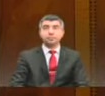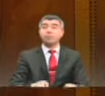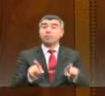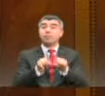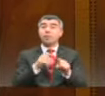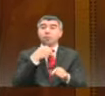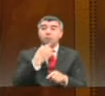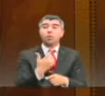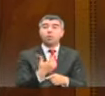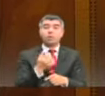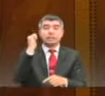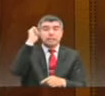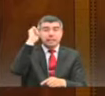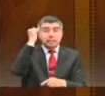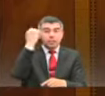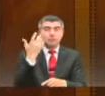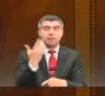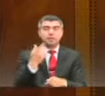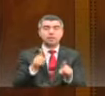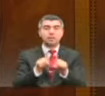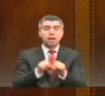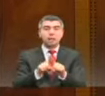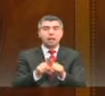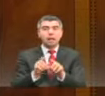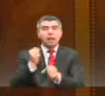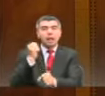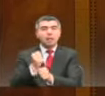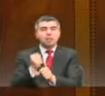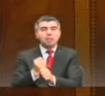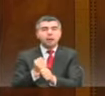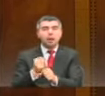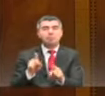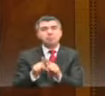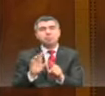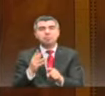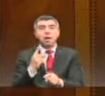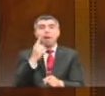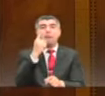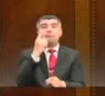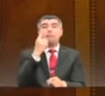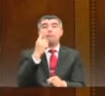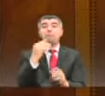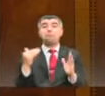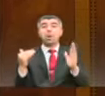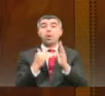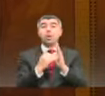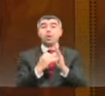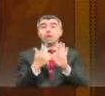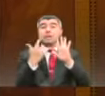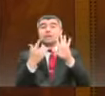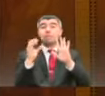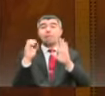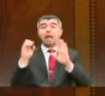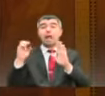المهني بهدف تزويد سوق الشغل بما يفوق 1,700,000 خريجة